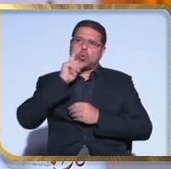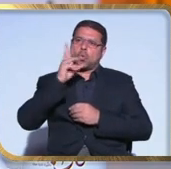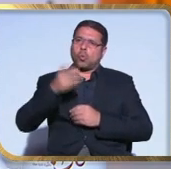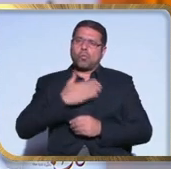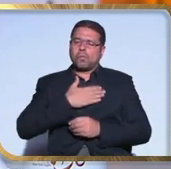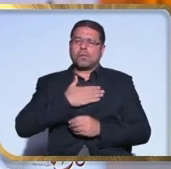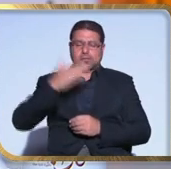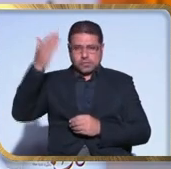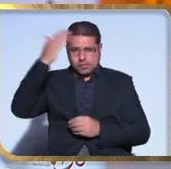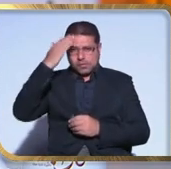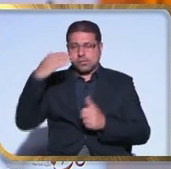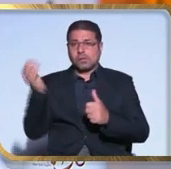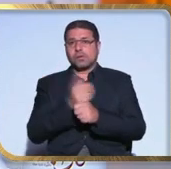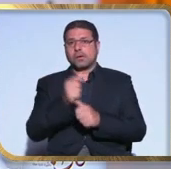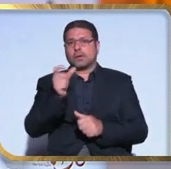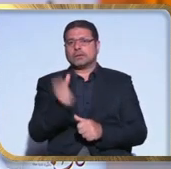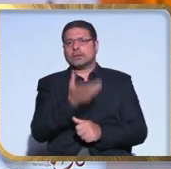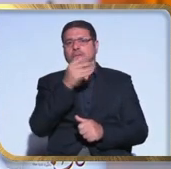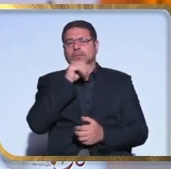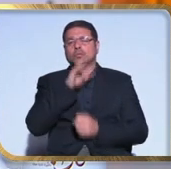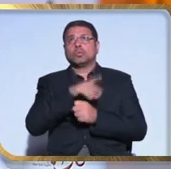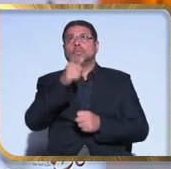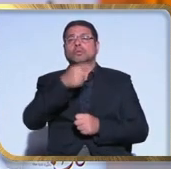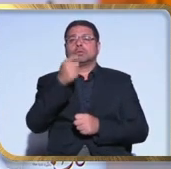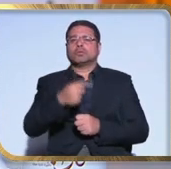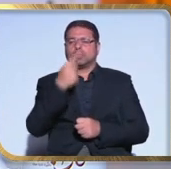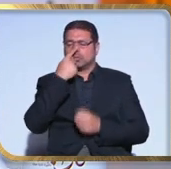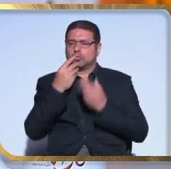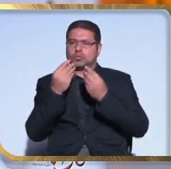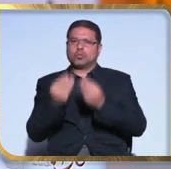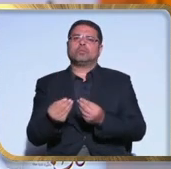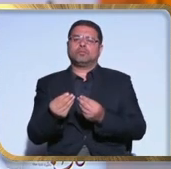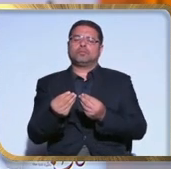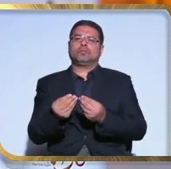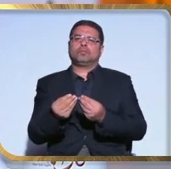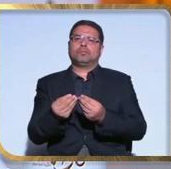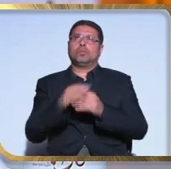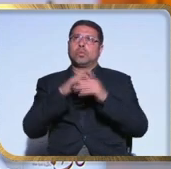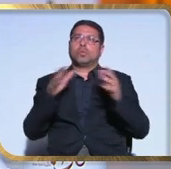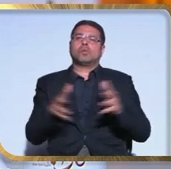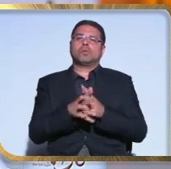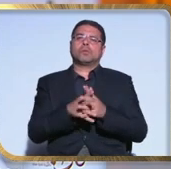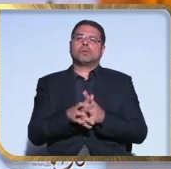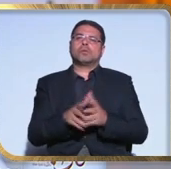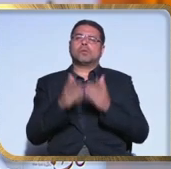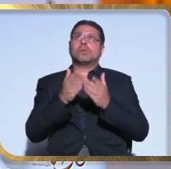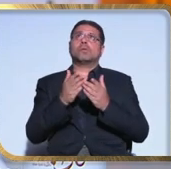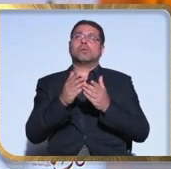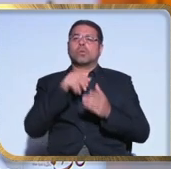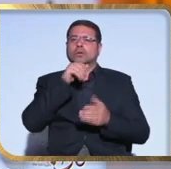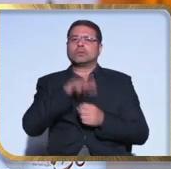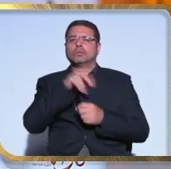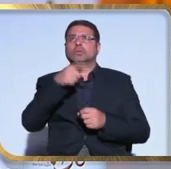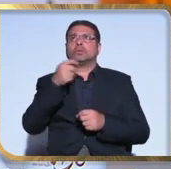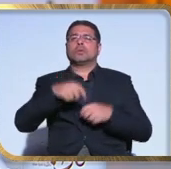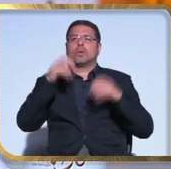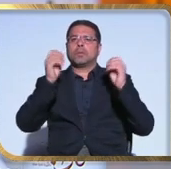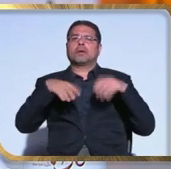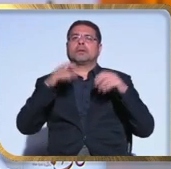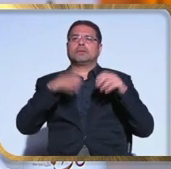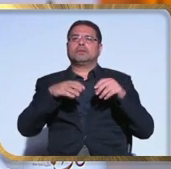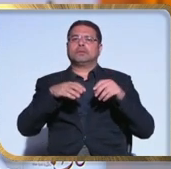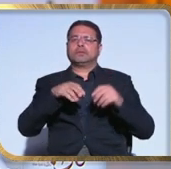امهاتنا زوجات النبي الكريم رضوان الله تعالى عليهن جميعا واللهم صل وسلم